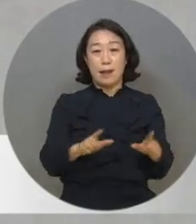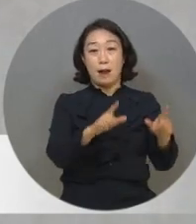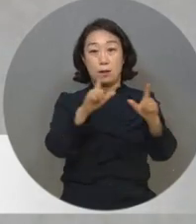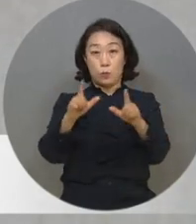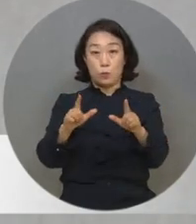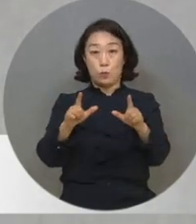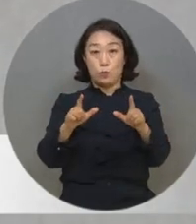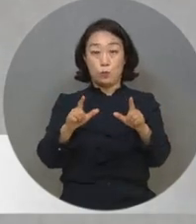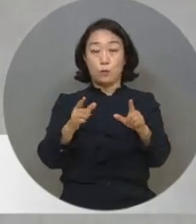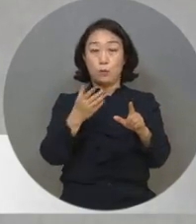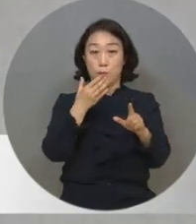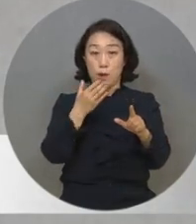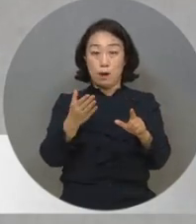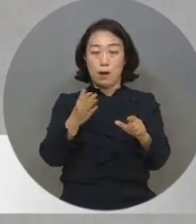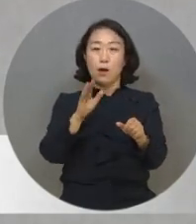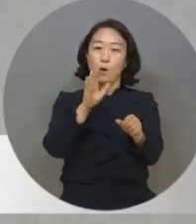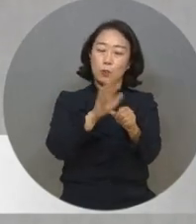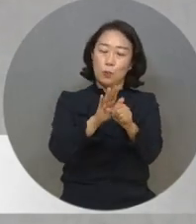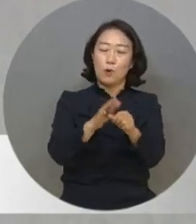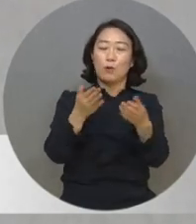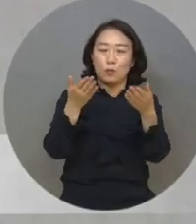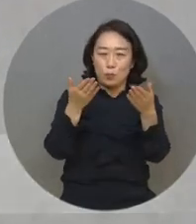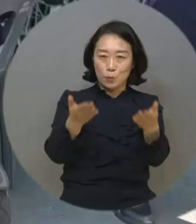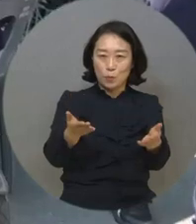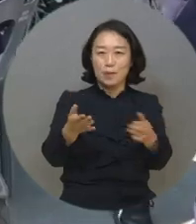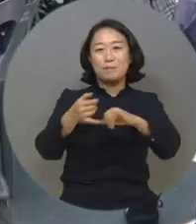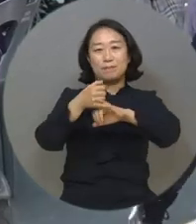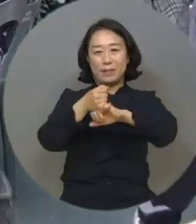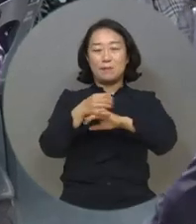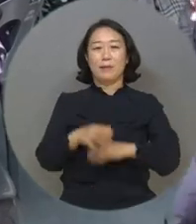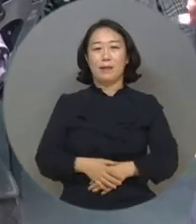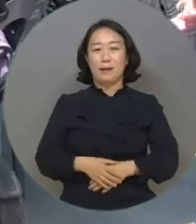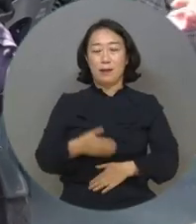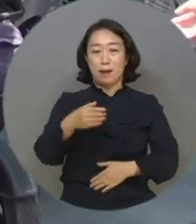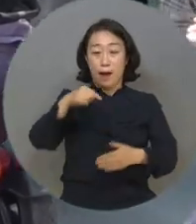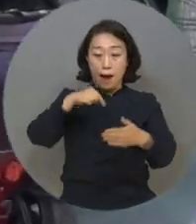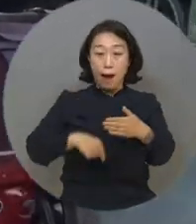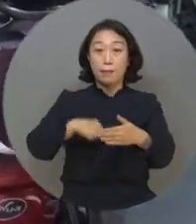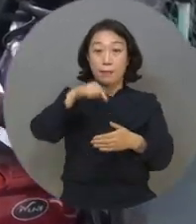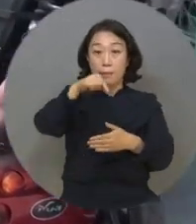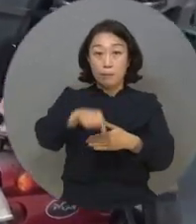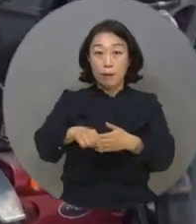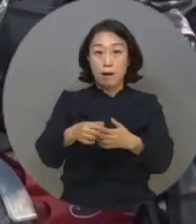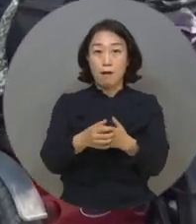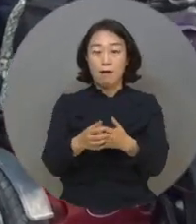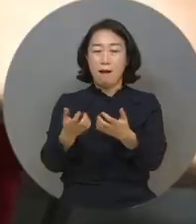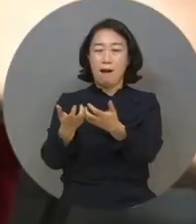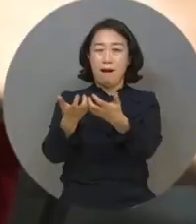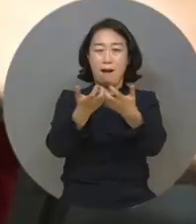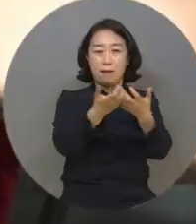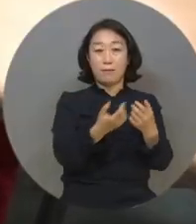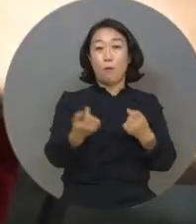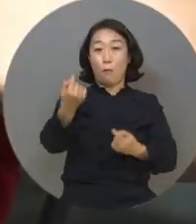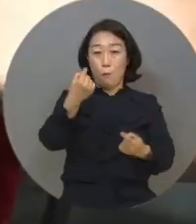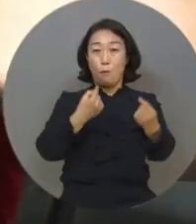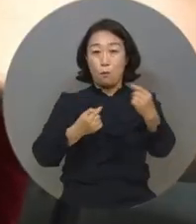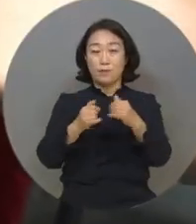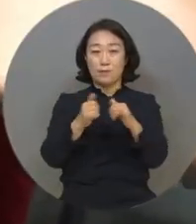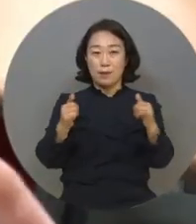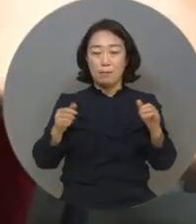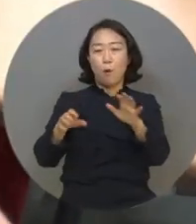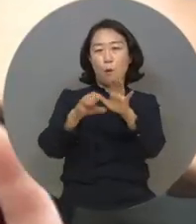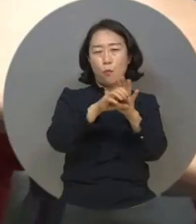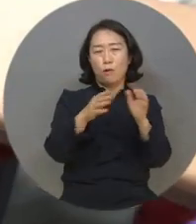하는데 최선의 노력을 다하도록 하겠습니다. 급식소 안과 밖을 가득 메운 장애인, 어른들은